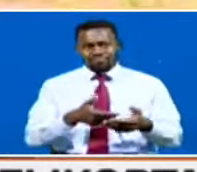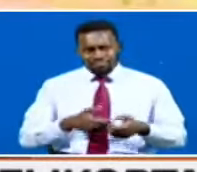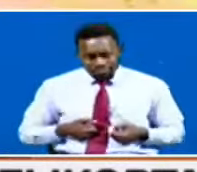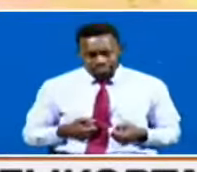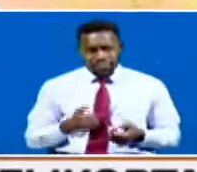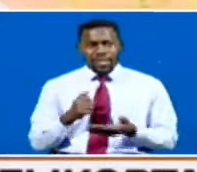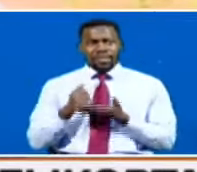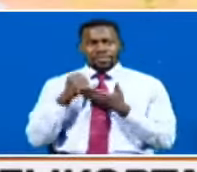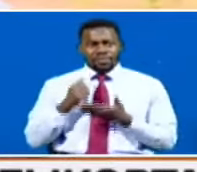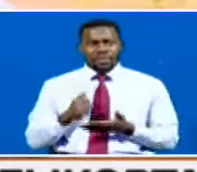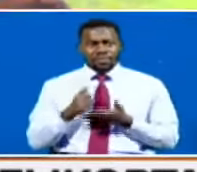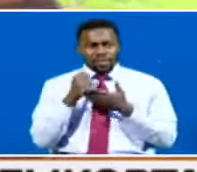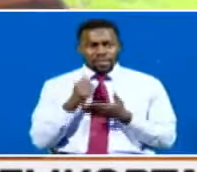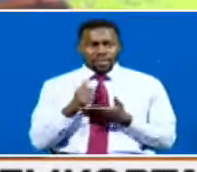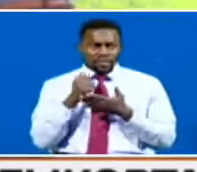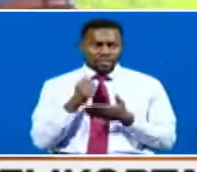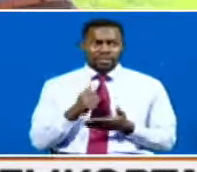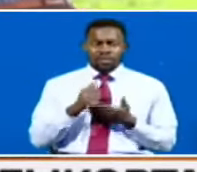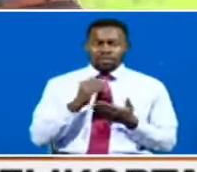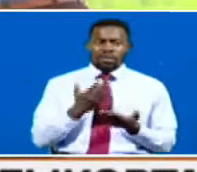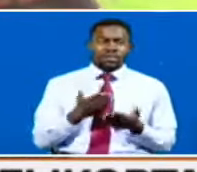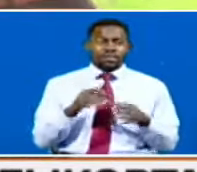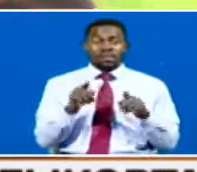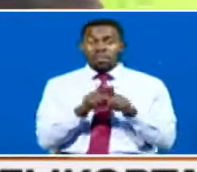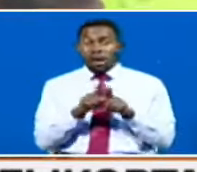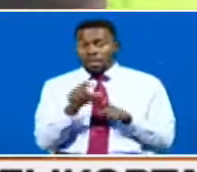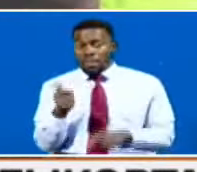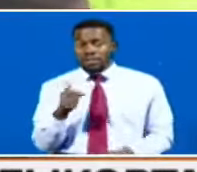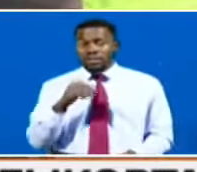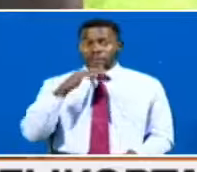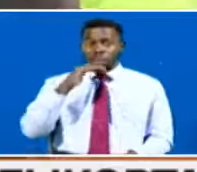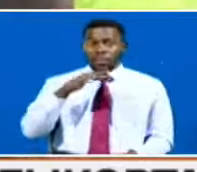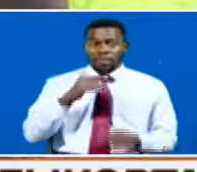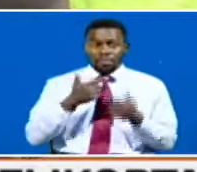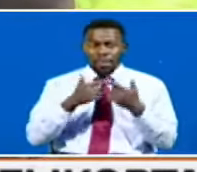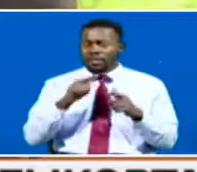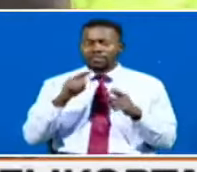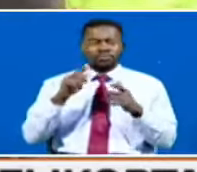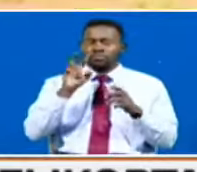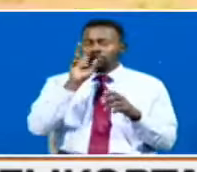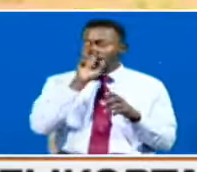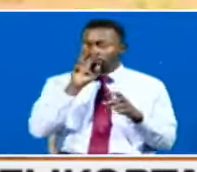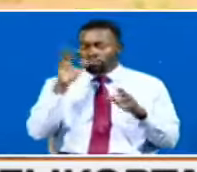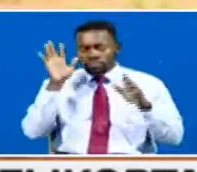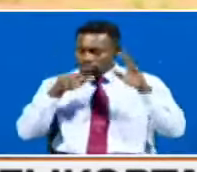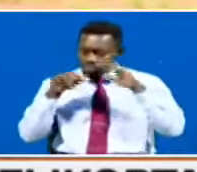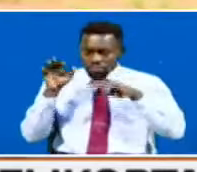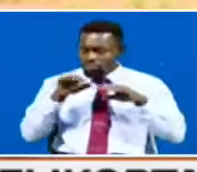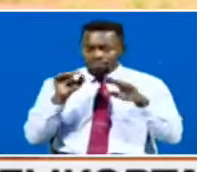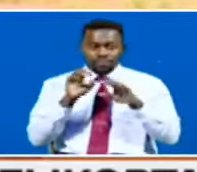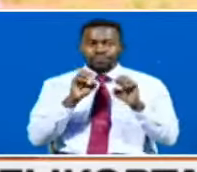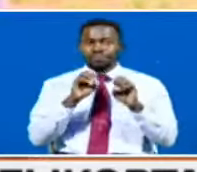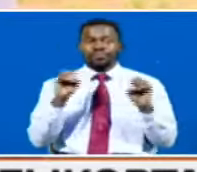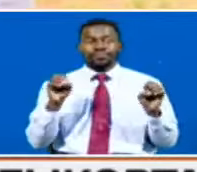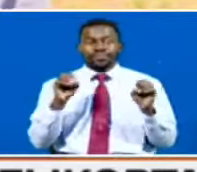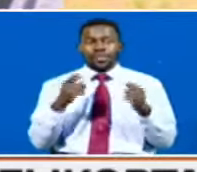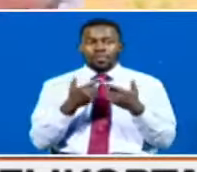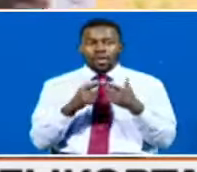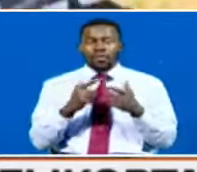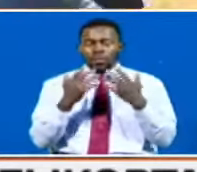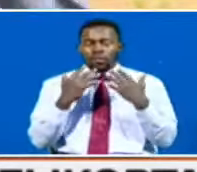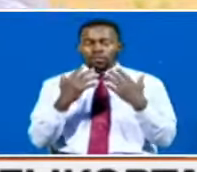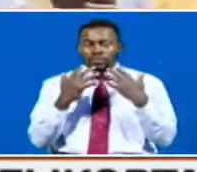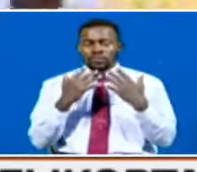watu. Hata wengine walikuwa wanaongea lakini hawaoni hawafanyi nini, lakini unasikia tu